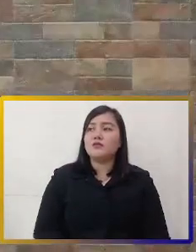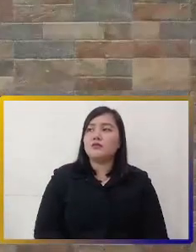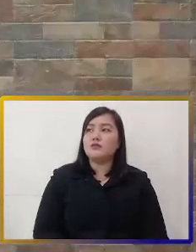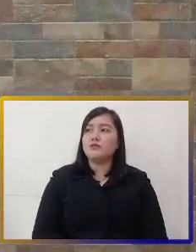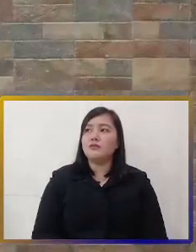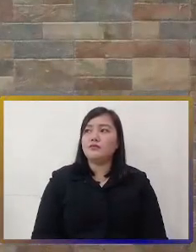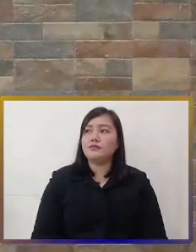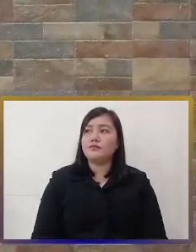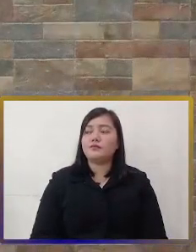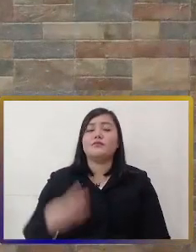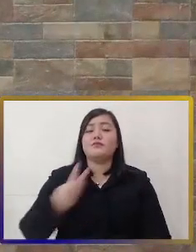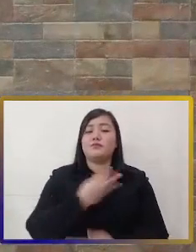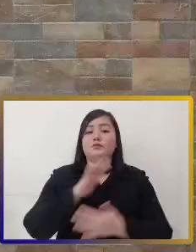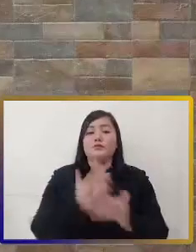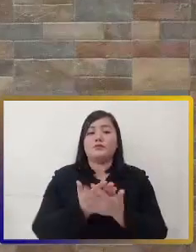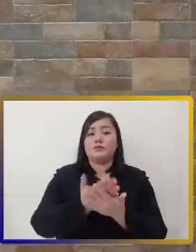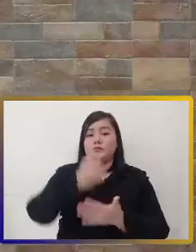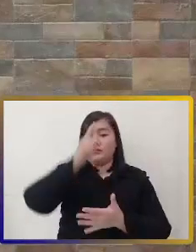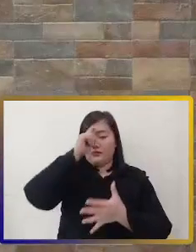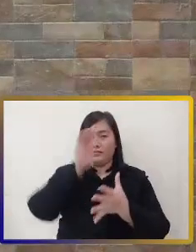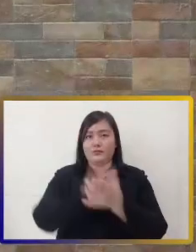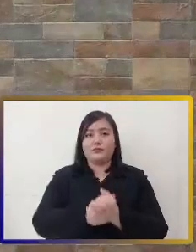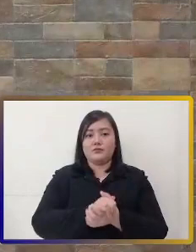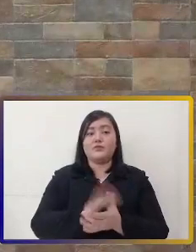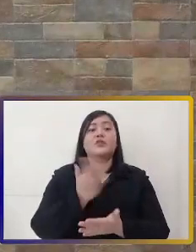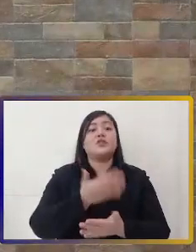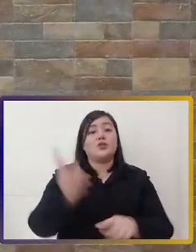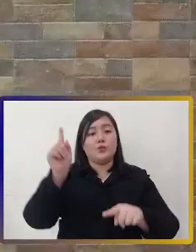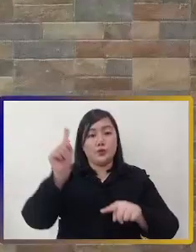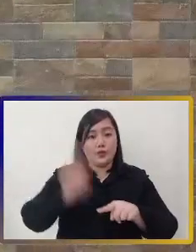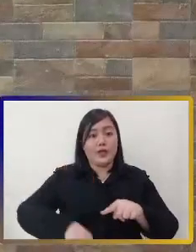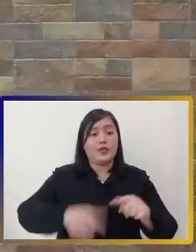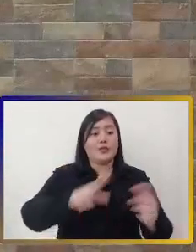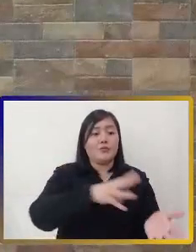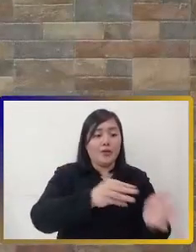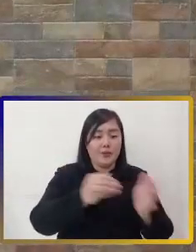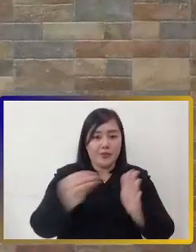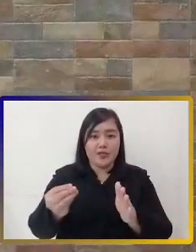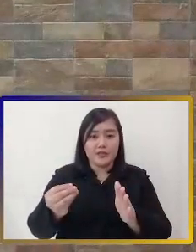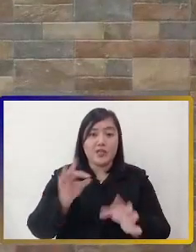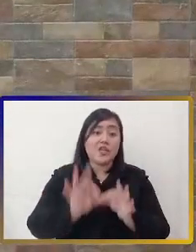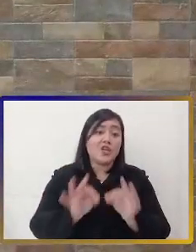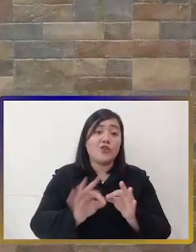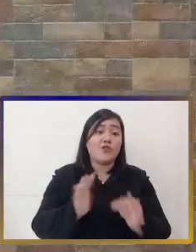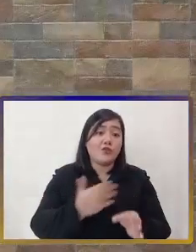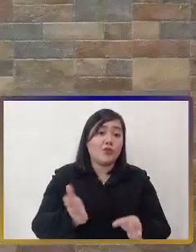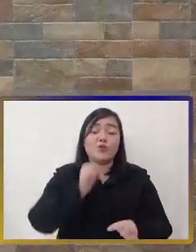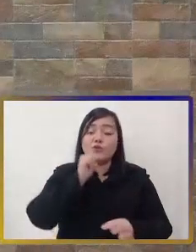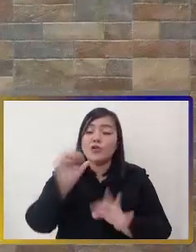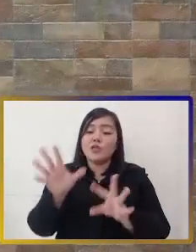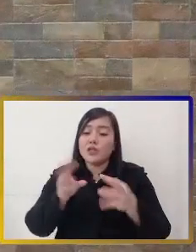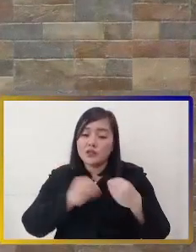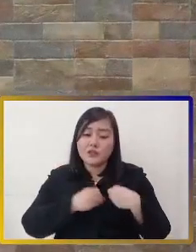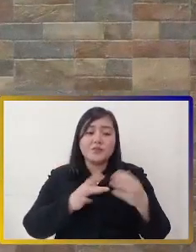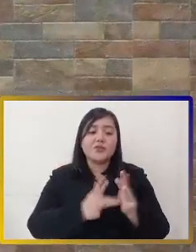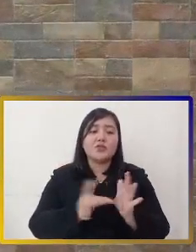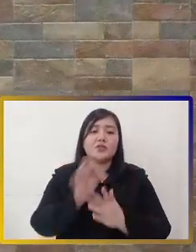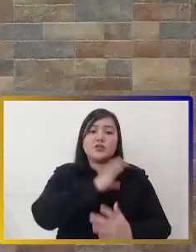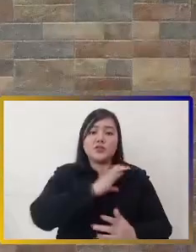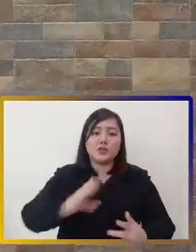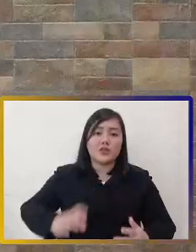course, naniniwala tayo mga kapatid, na hindi ka pwedeng bautismuhan not unless natanggapin mo ang Bainiso Kristo bilang sarili mong Panginoon at